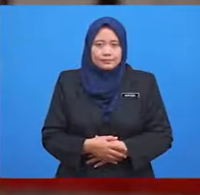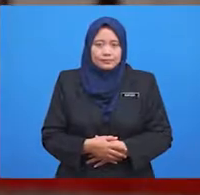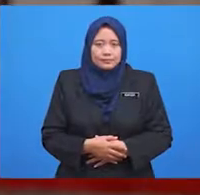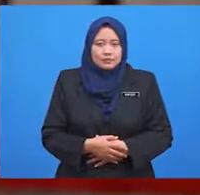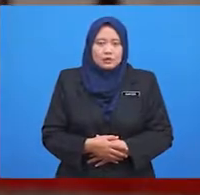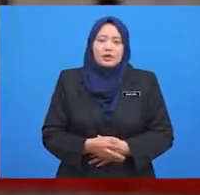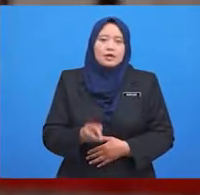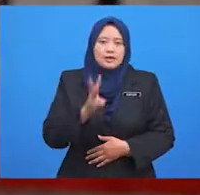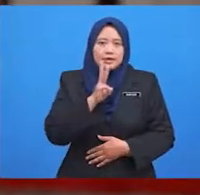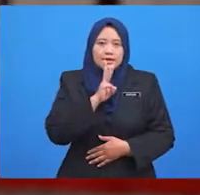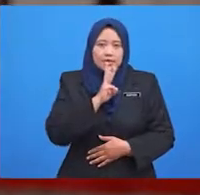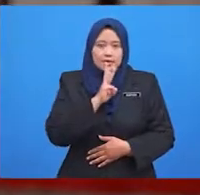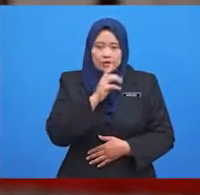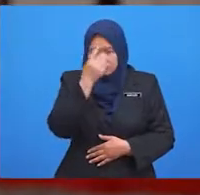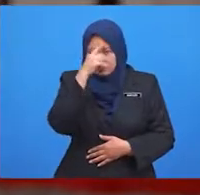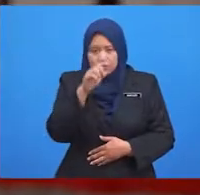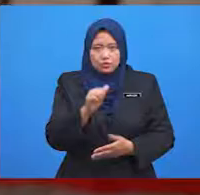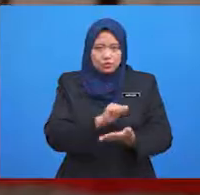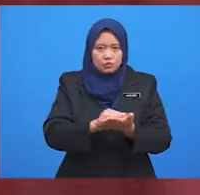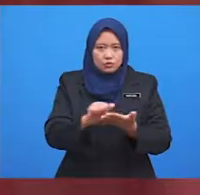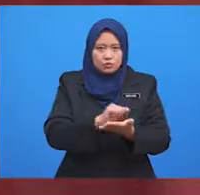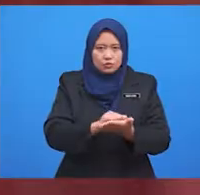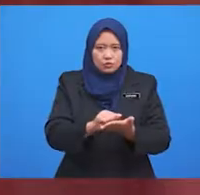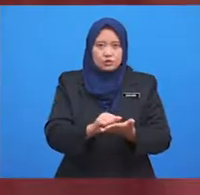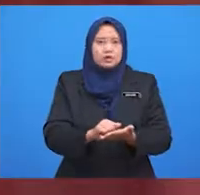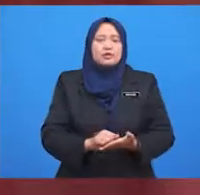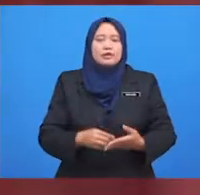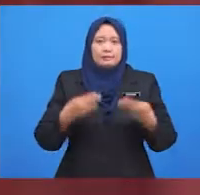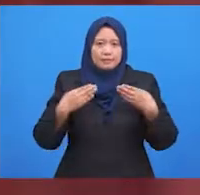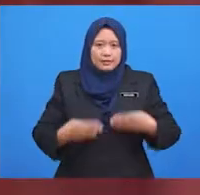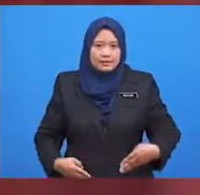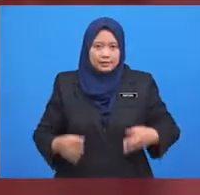Air suling bagi mencuci badan pelanggan.